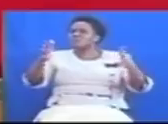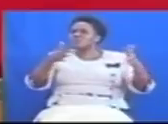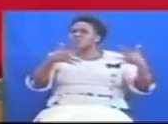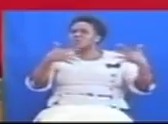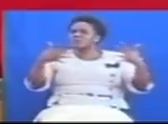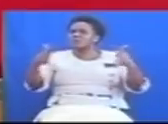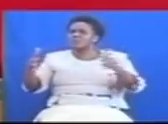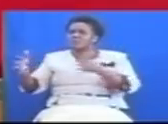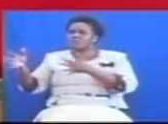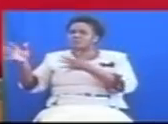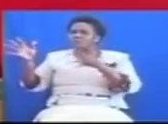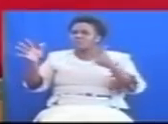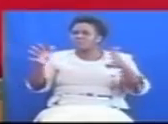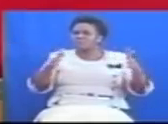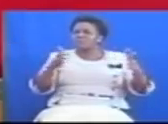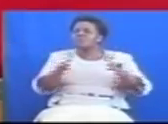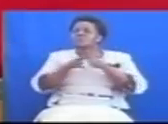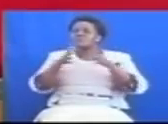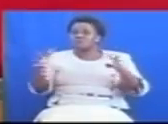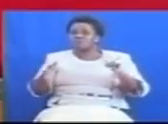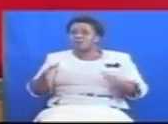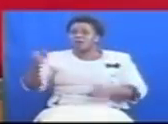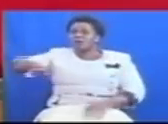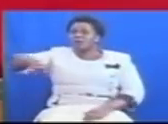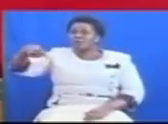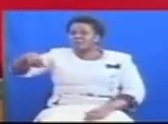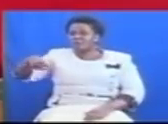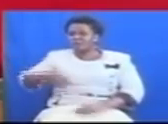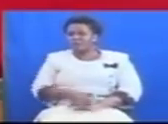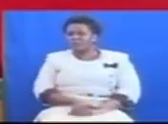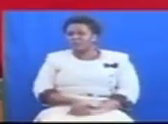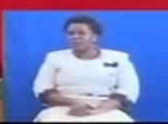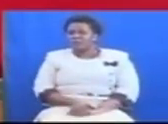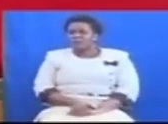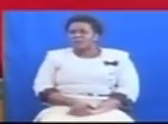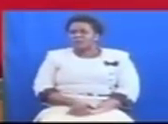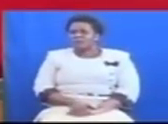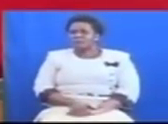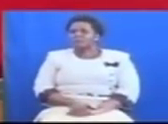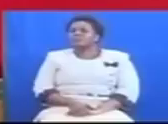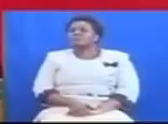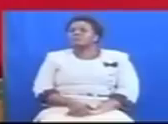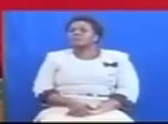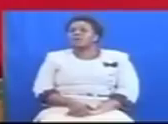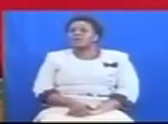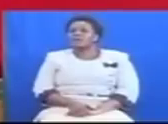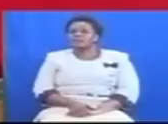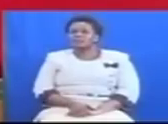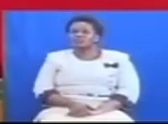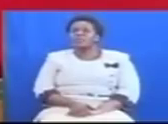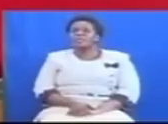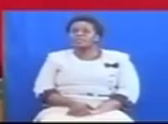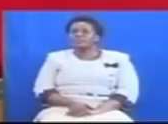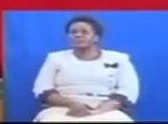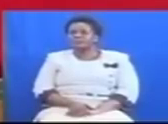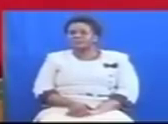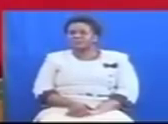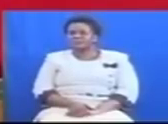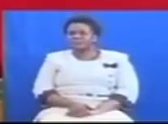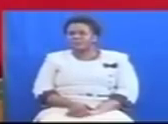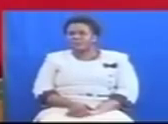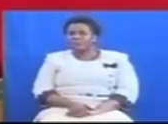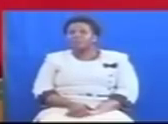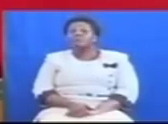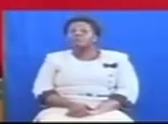wa mifuko ya plastiki nchini. Mheshimiwa Naibu Spika, kwa kuzingatia hali hii na mwelekeo wa jumuiya ya